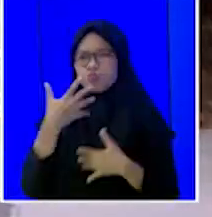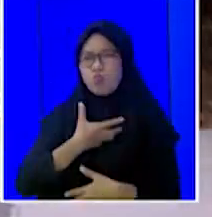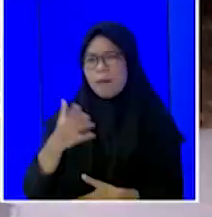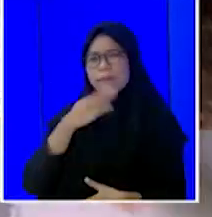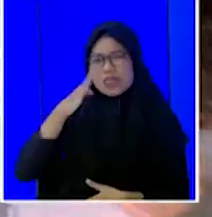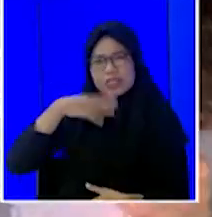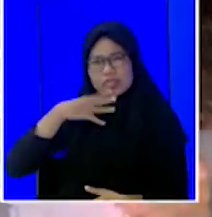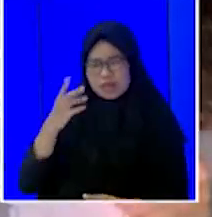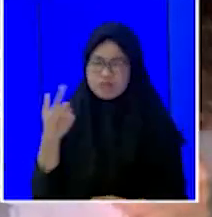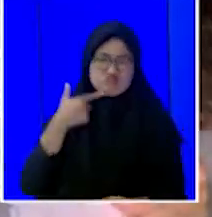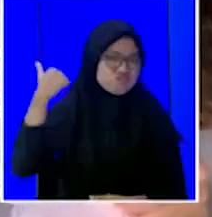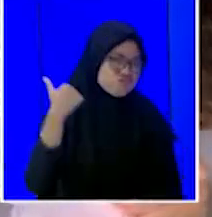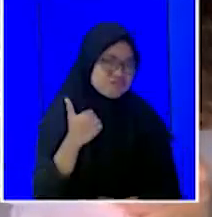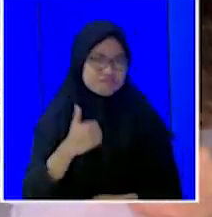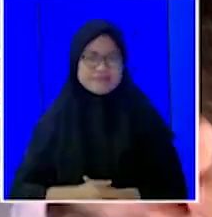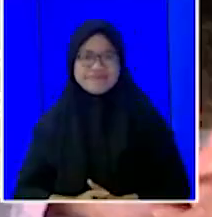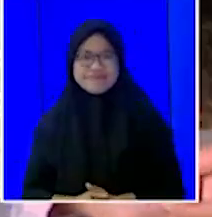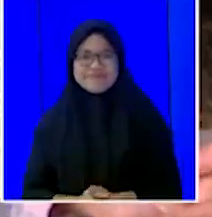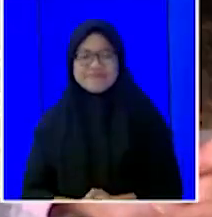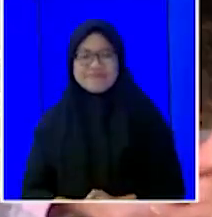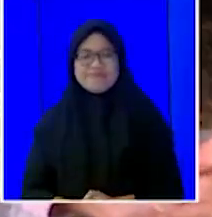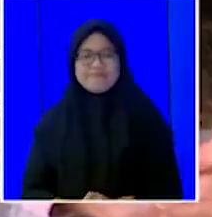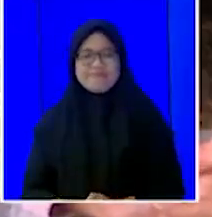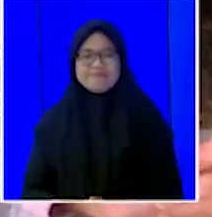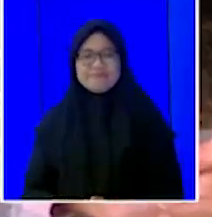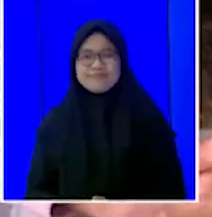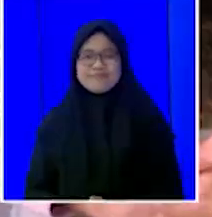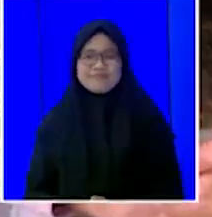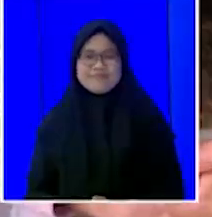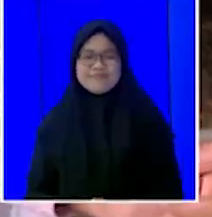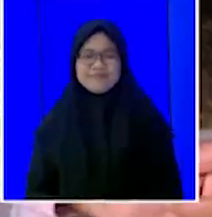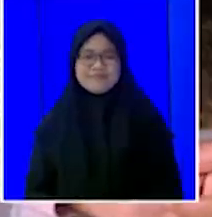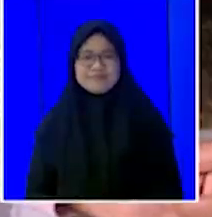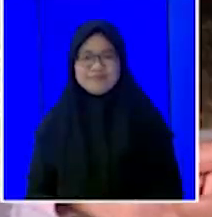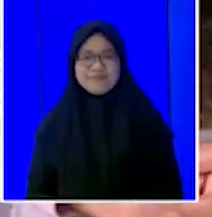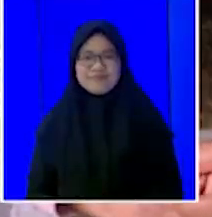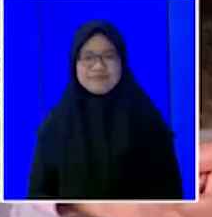enak bener. Dari Jakarta, Armalina, Ade Supriyatna, besok kita makan enak lagi.